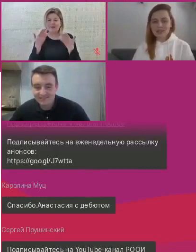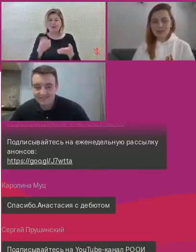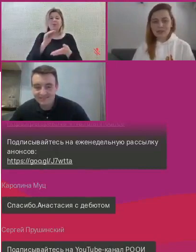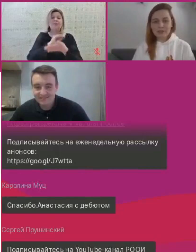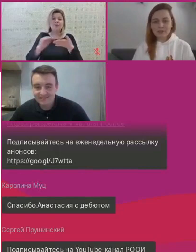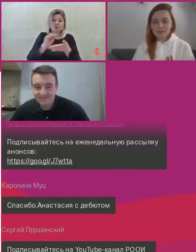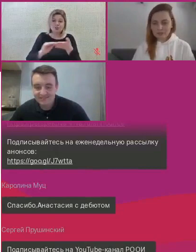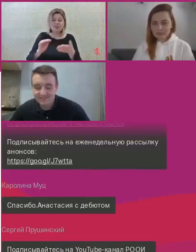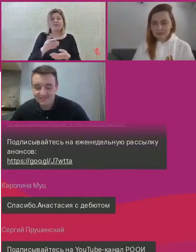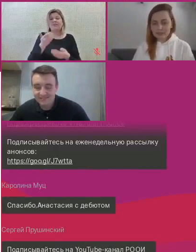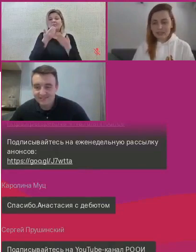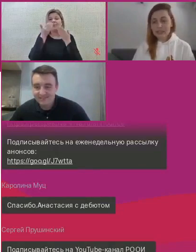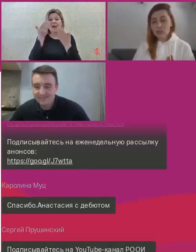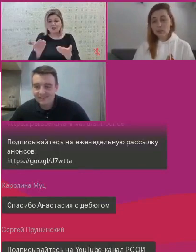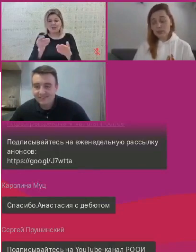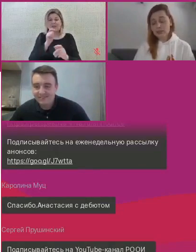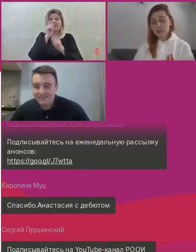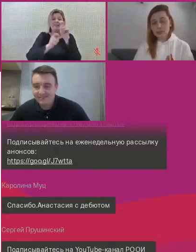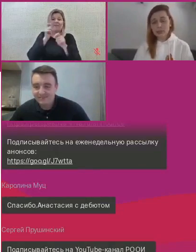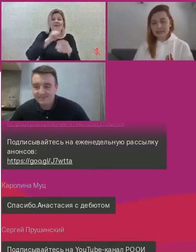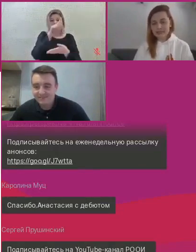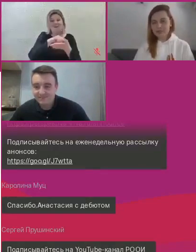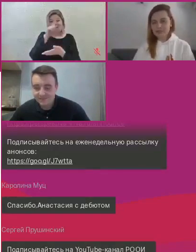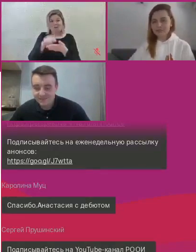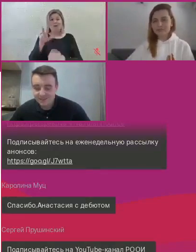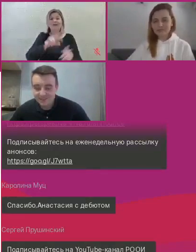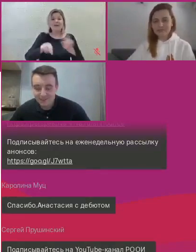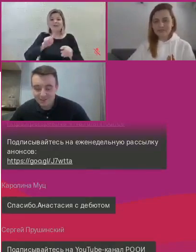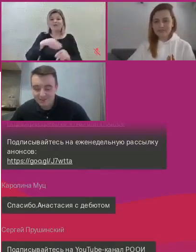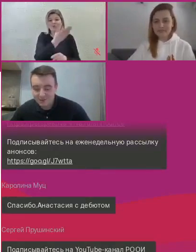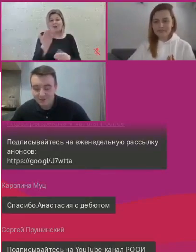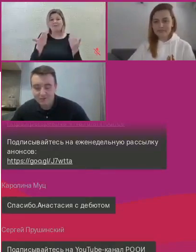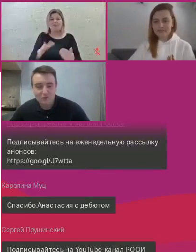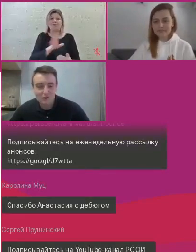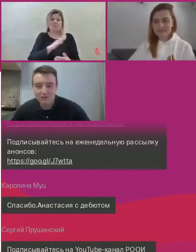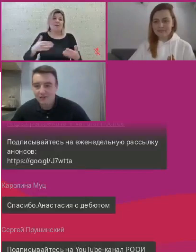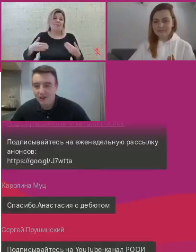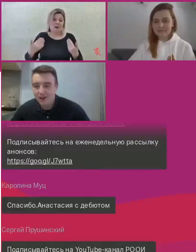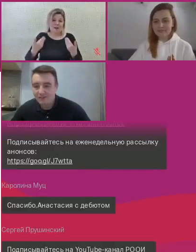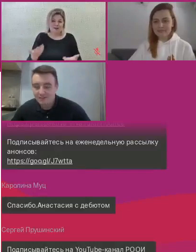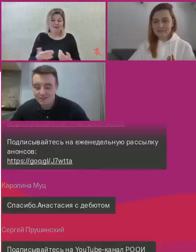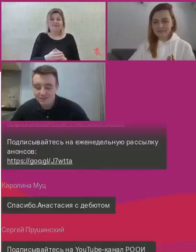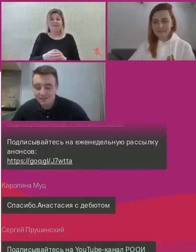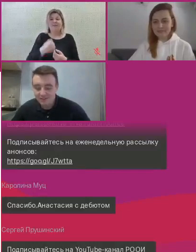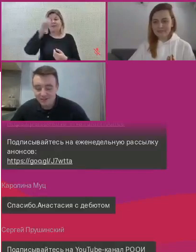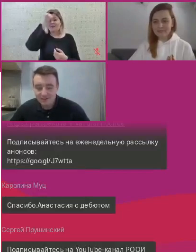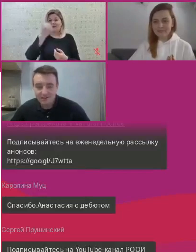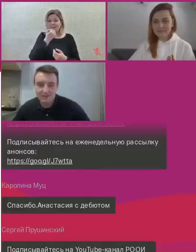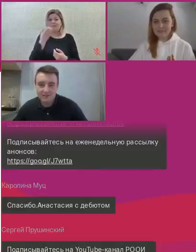спрашивайте, задавайте вопросы. Надеюсь, что было сегодня полезно. Да, спасибо еще раз большое,